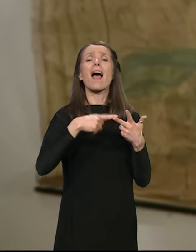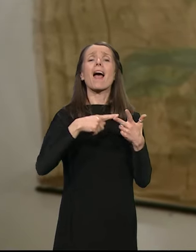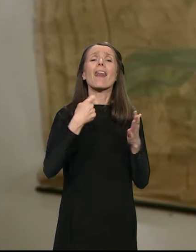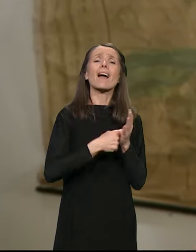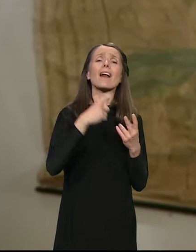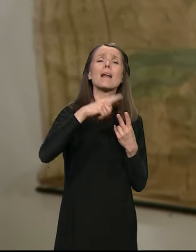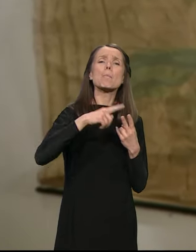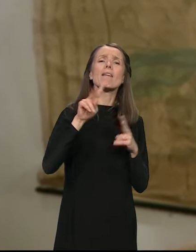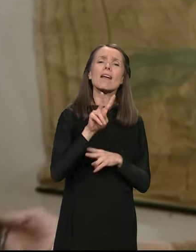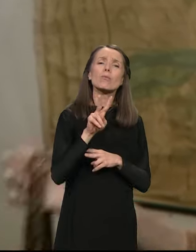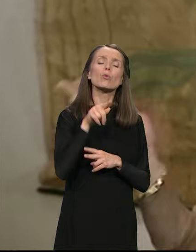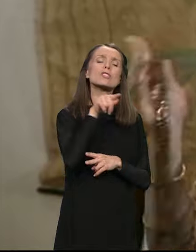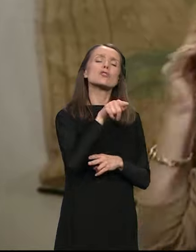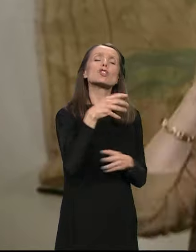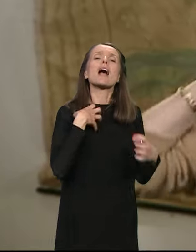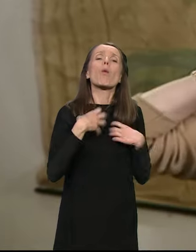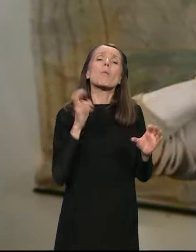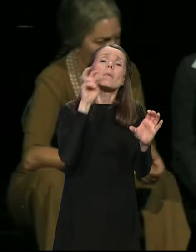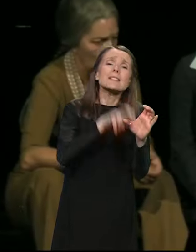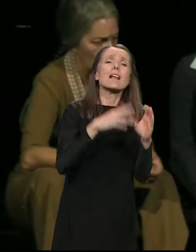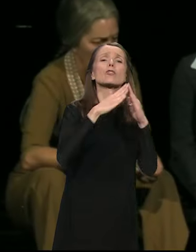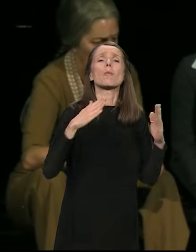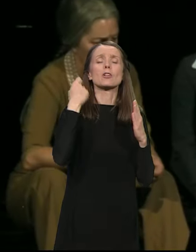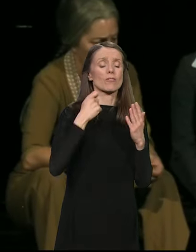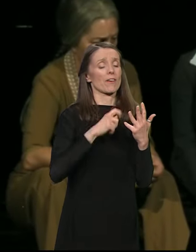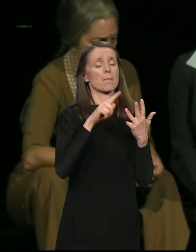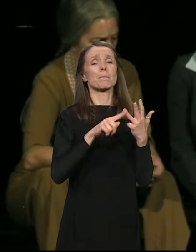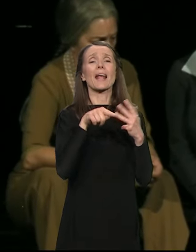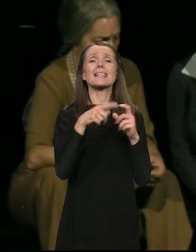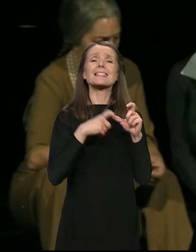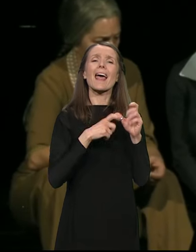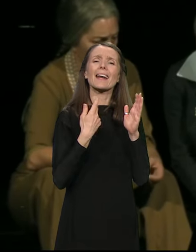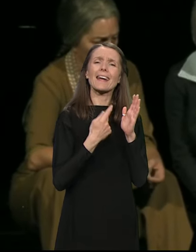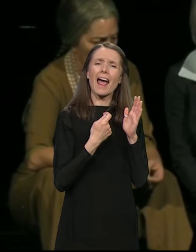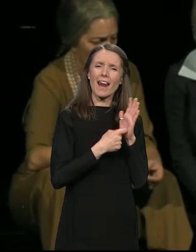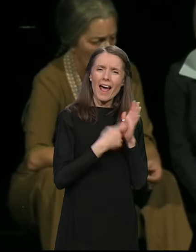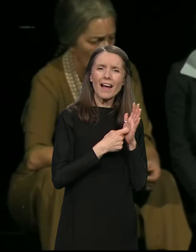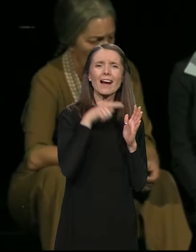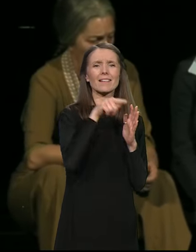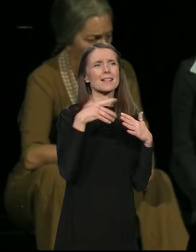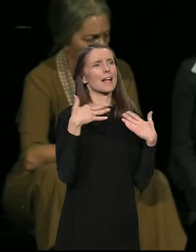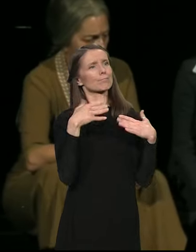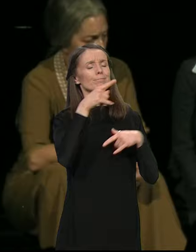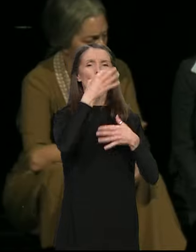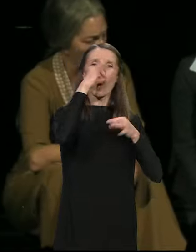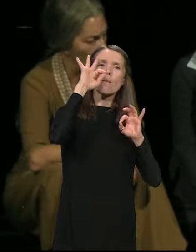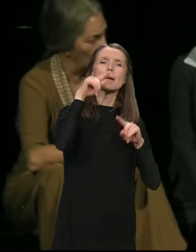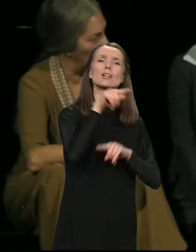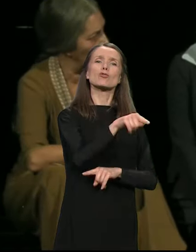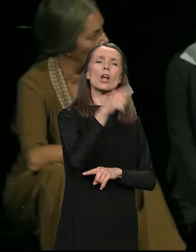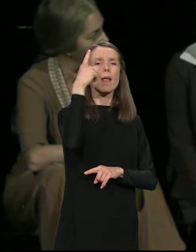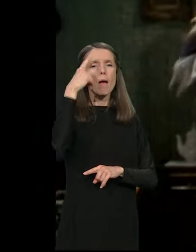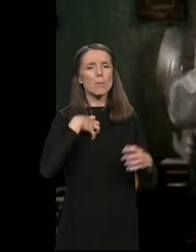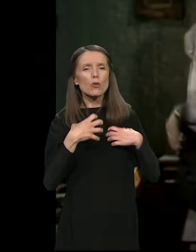izuzetan doprinos umetnosti glume na domaćem filmu, Sterina nagrada za naročite zasluge na unapređenju pozorišne umetnosti i